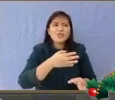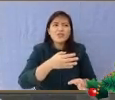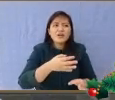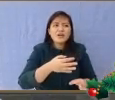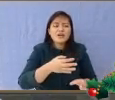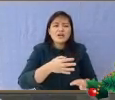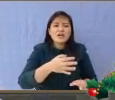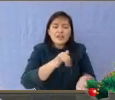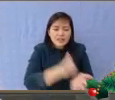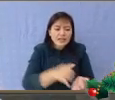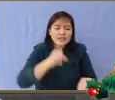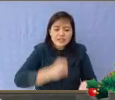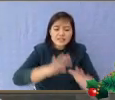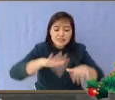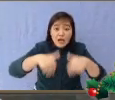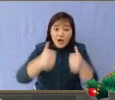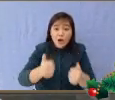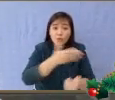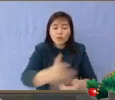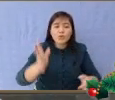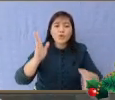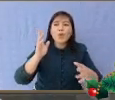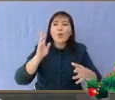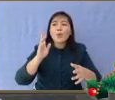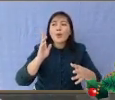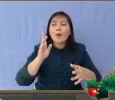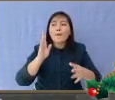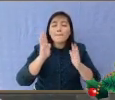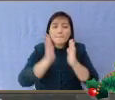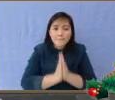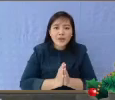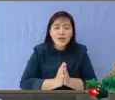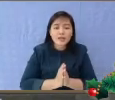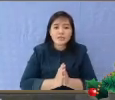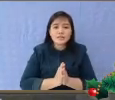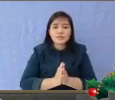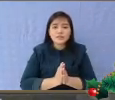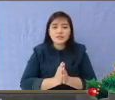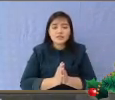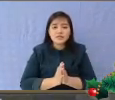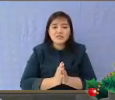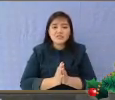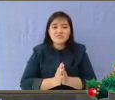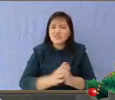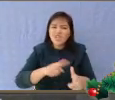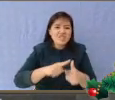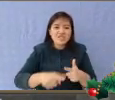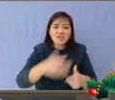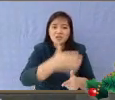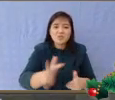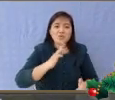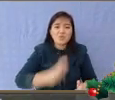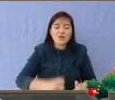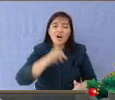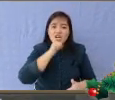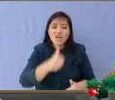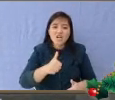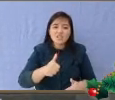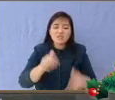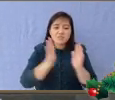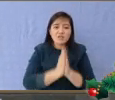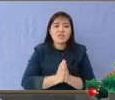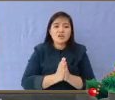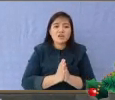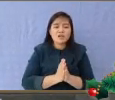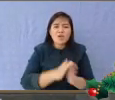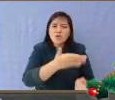Let me tell you something. Kung ganyan ang ugali mo, you are not praying. You are just talking, but you are not